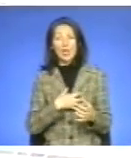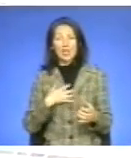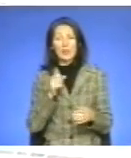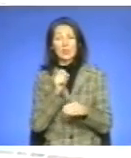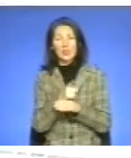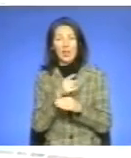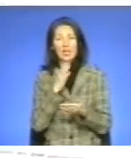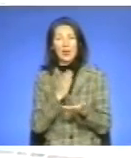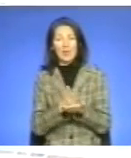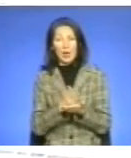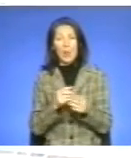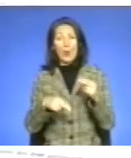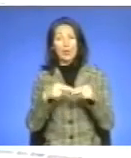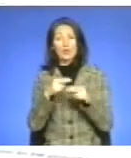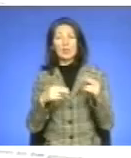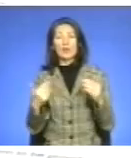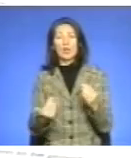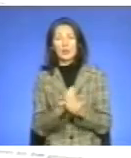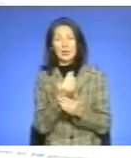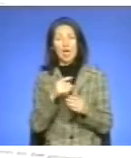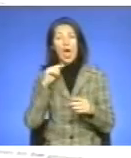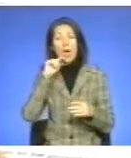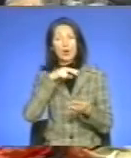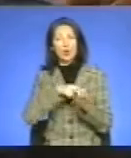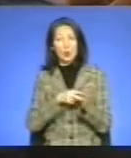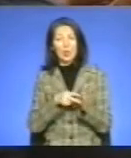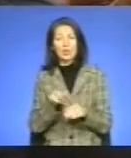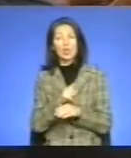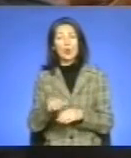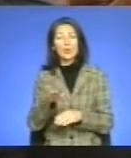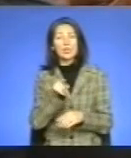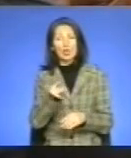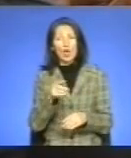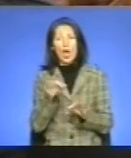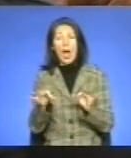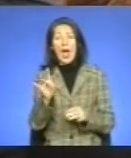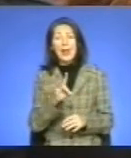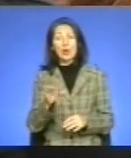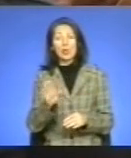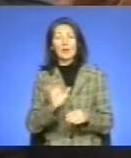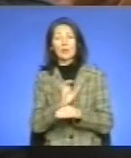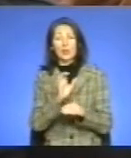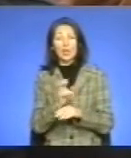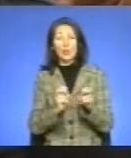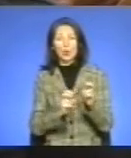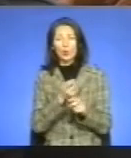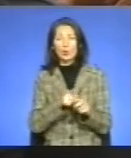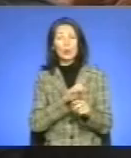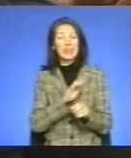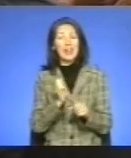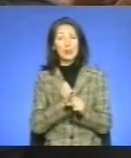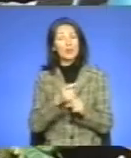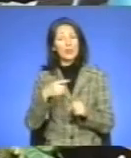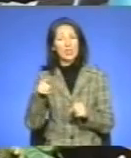будівництво інноваційної економіки. І Тернопільщина – це той регіон, де випускають продукцію, яку не виробляють в інших